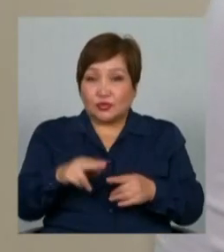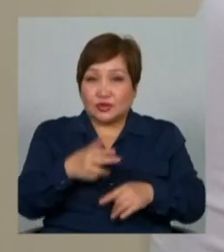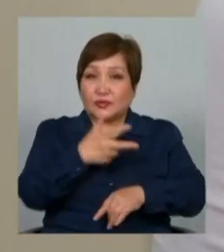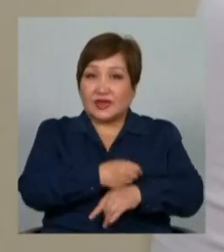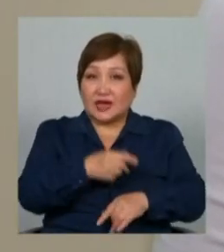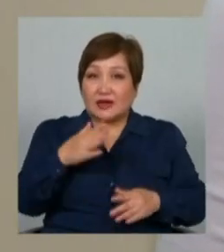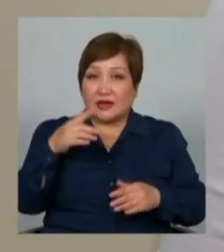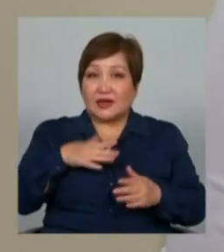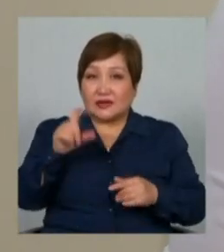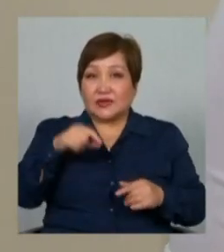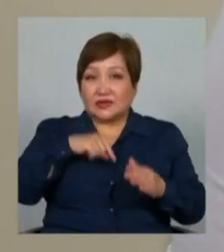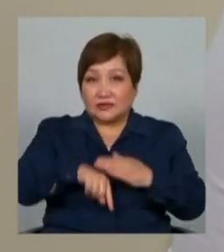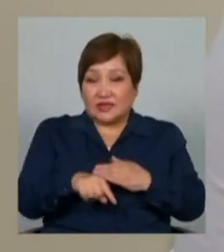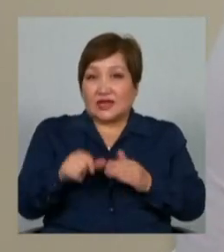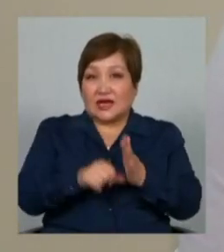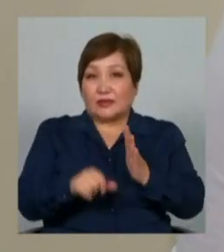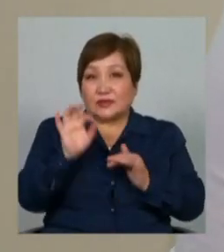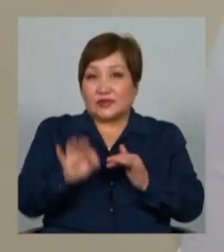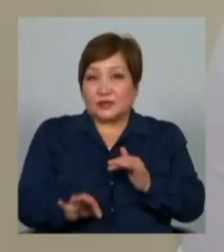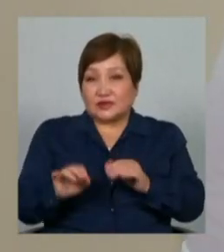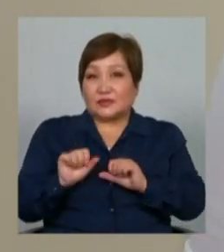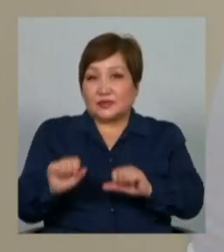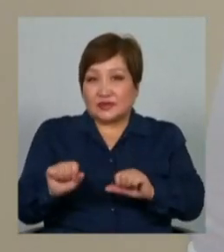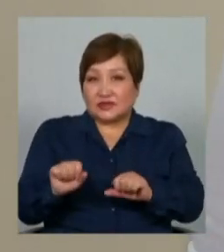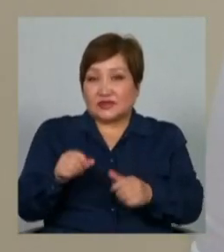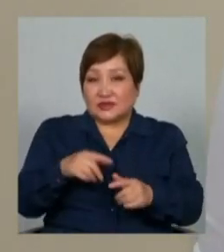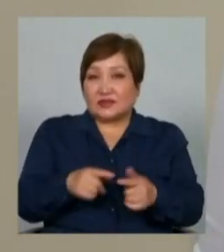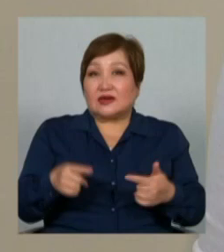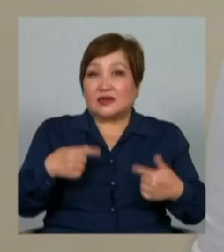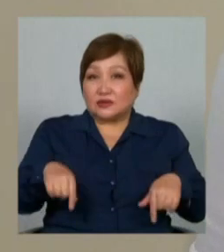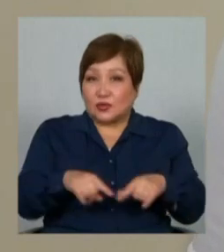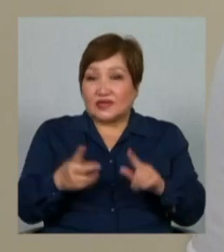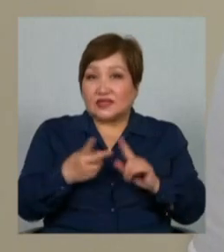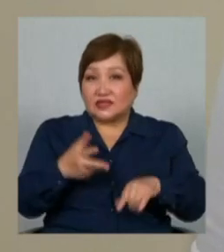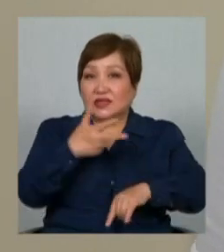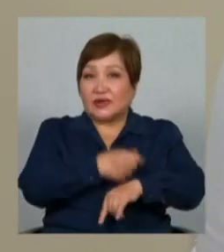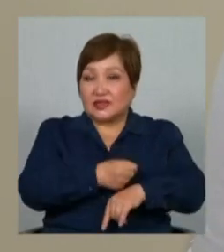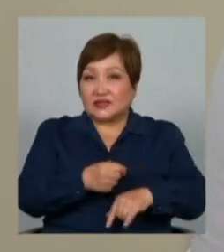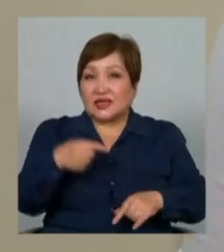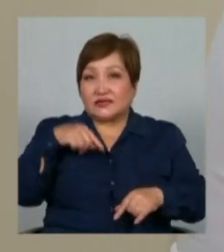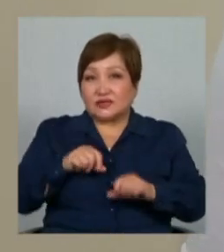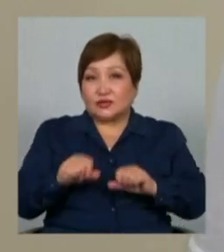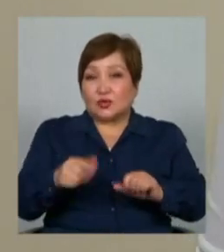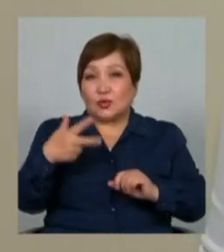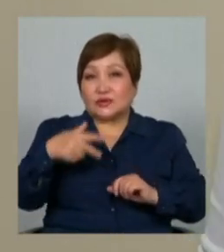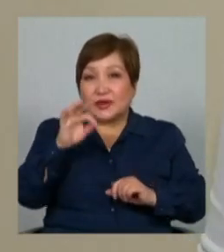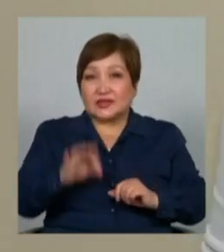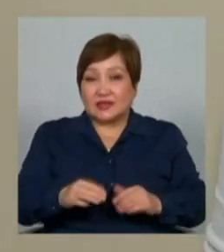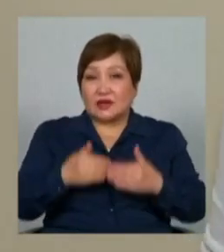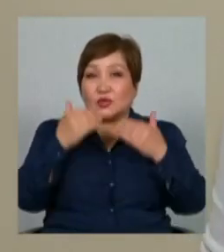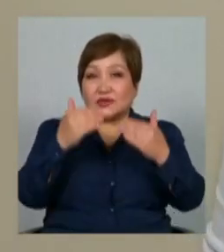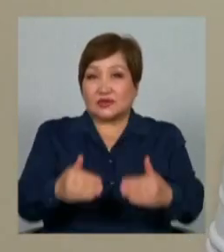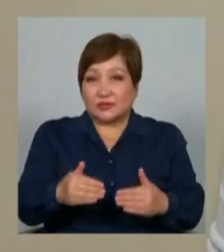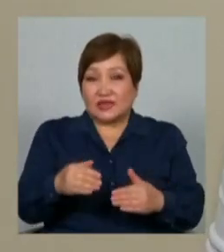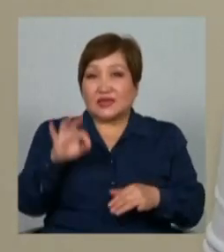ағзасында 60%-ға дейін антидене қалыптастырады. Ал екінші компоненті иммунитетті 30%-ға көтеріп, жалпы тиімділігі